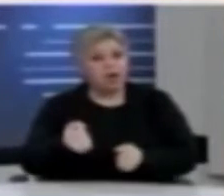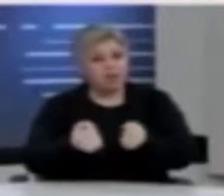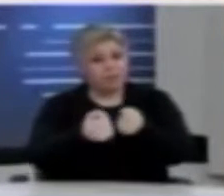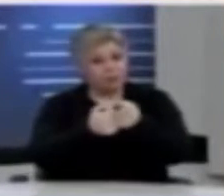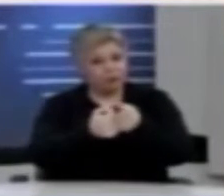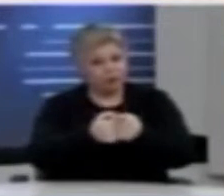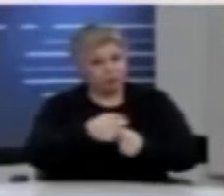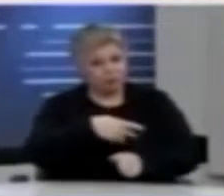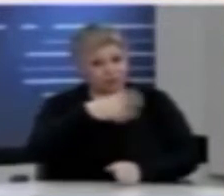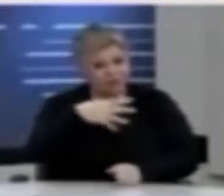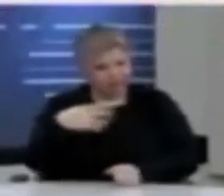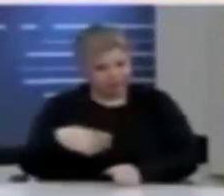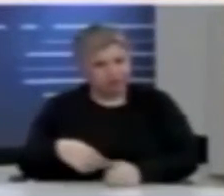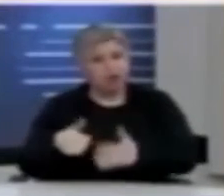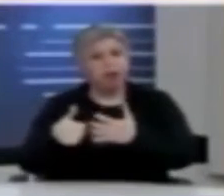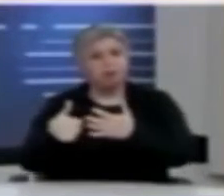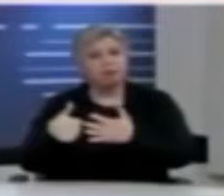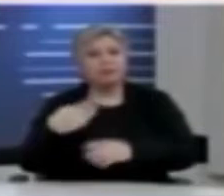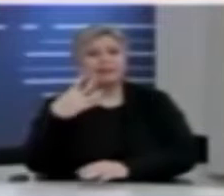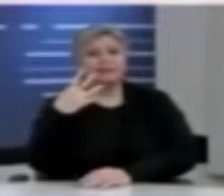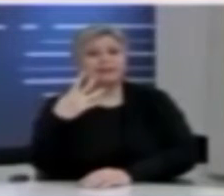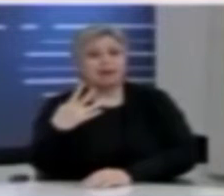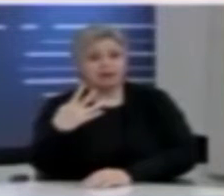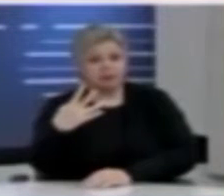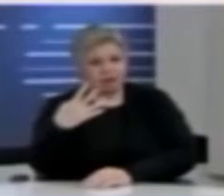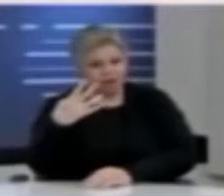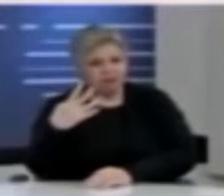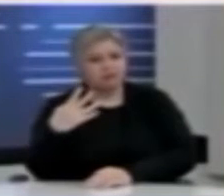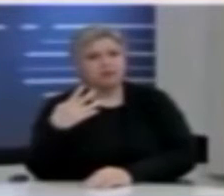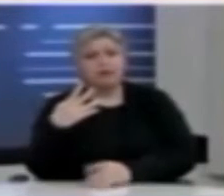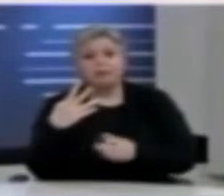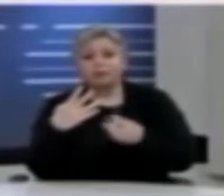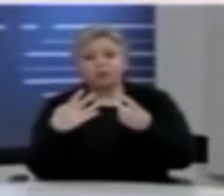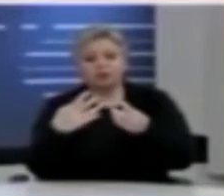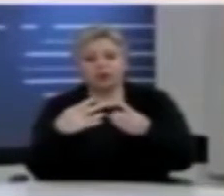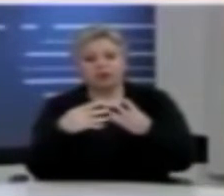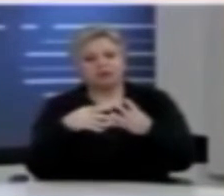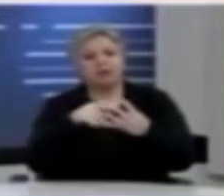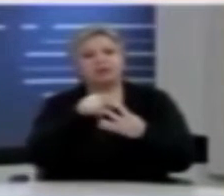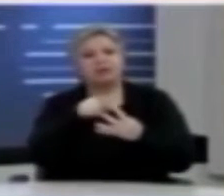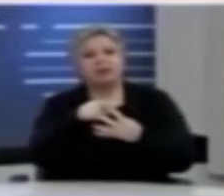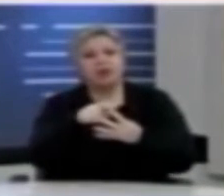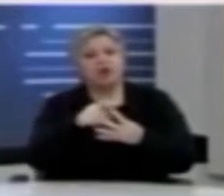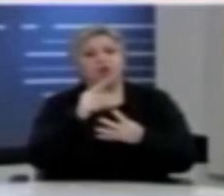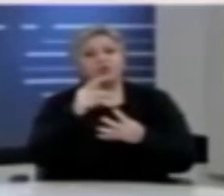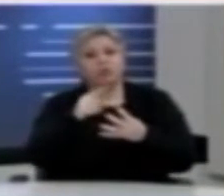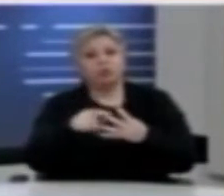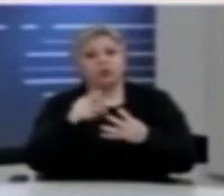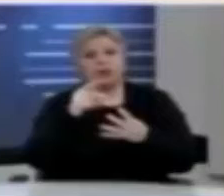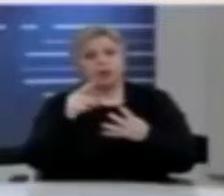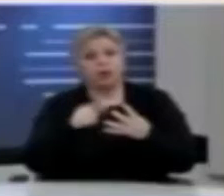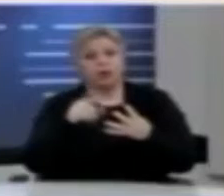την κυβέρνηση, τρεις υπουργοί, η κυρία Κουντουρά, ο κύριος Κόκαλης, η κυρία